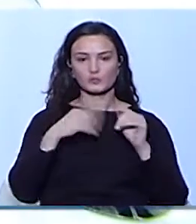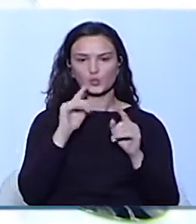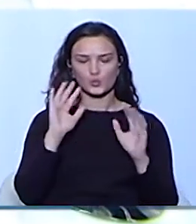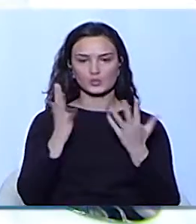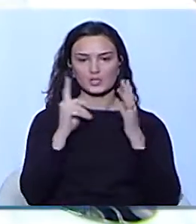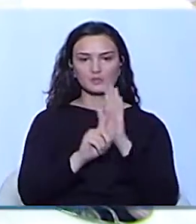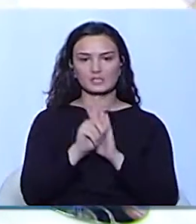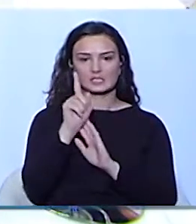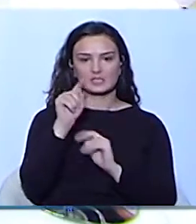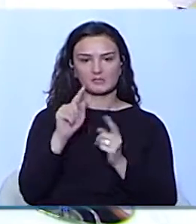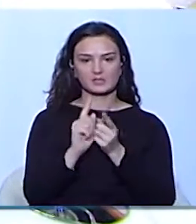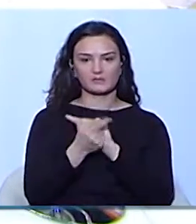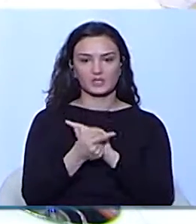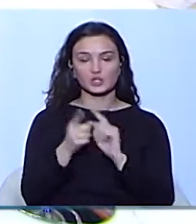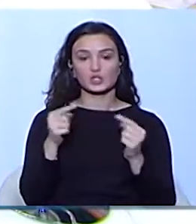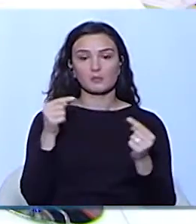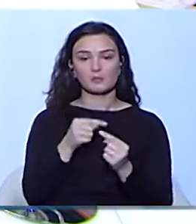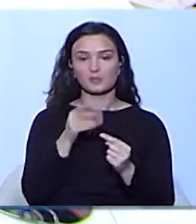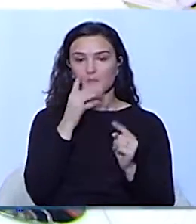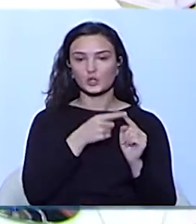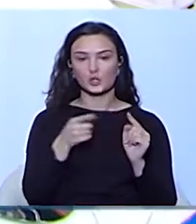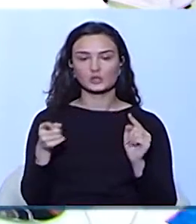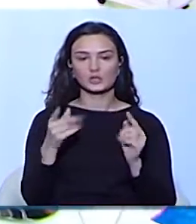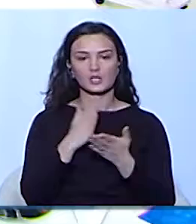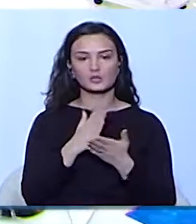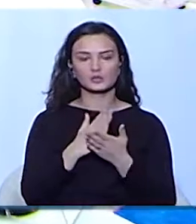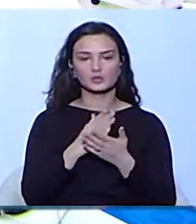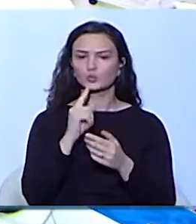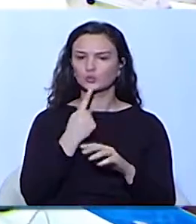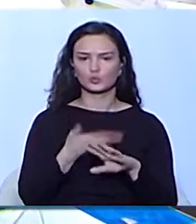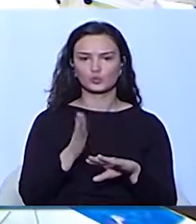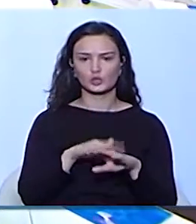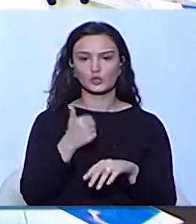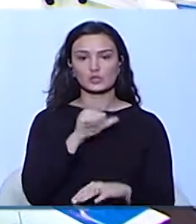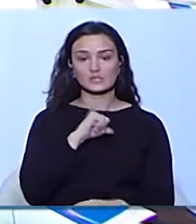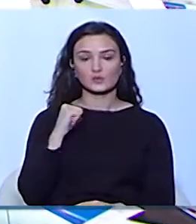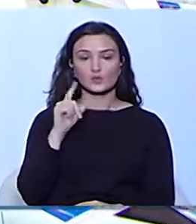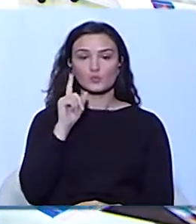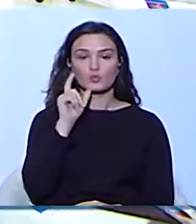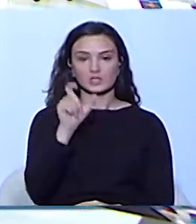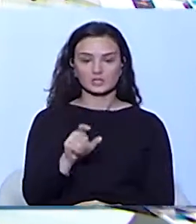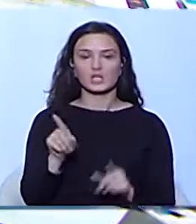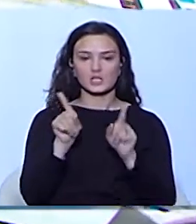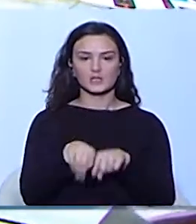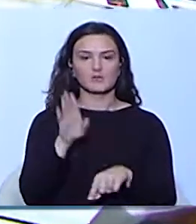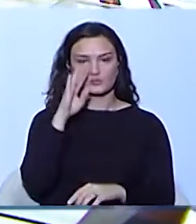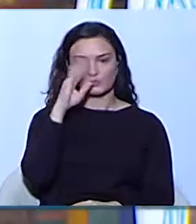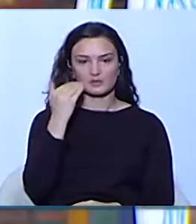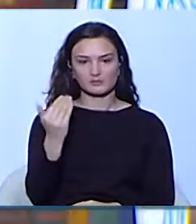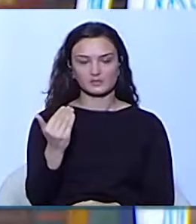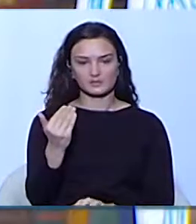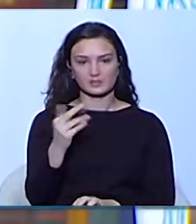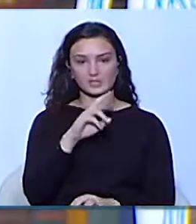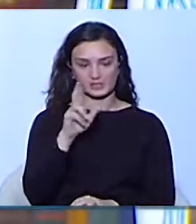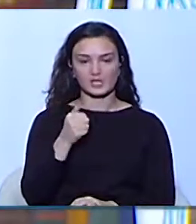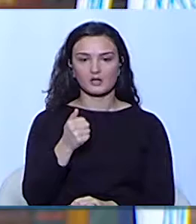უცებ იწყებს ცვლას. შესაბამისად პერიოდი ხდება რთული, როგორც თვითონ მოზარდისთვის, ასევე მშობლებისთვის.